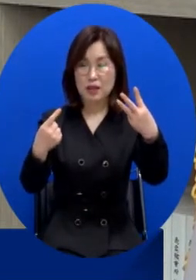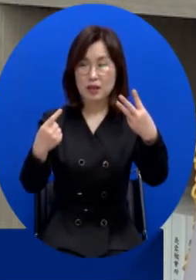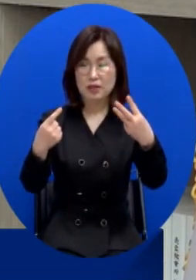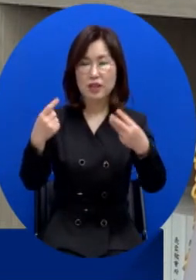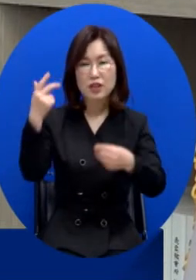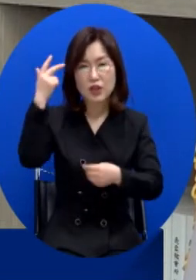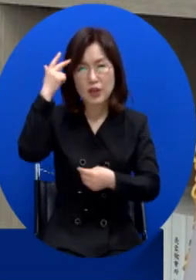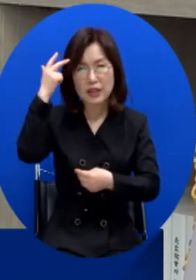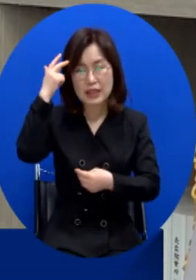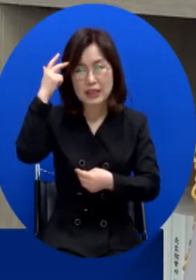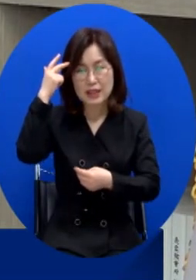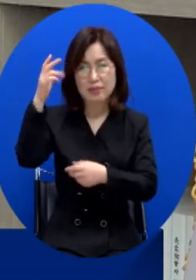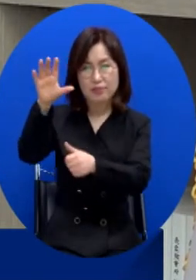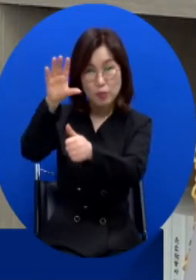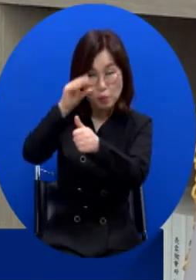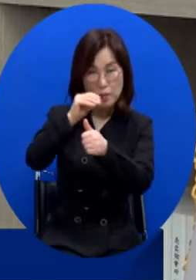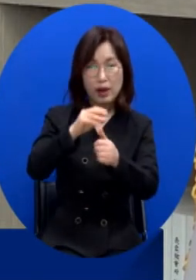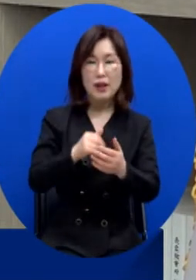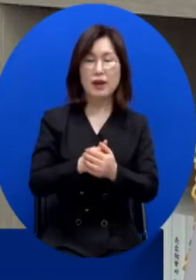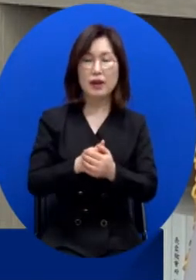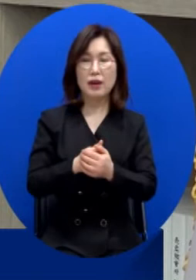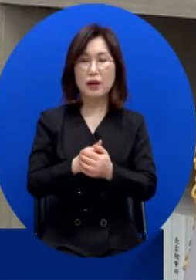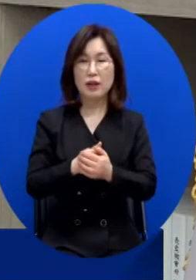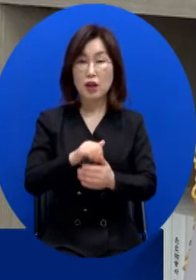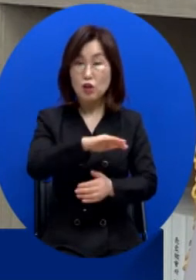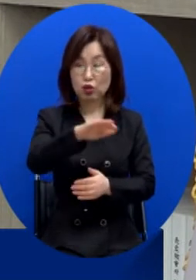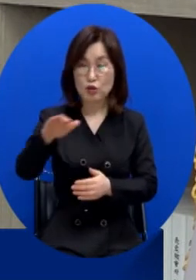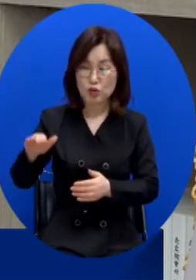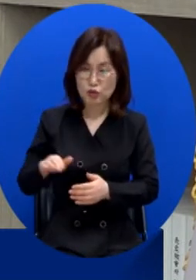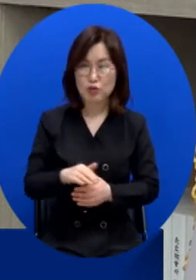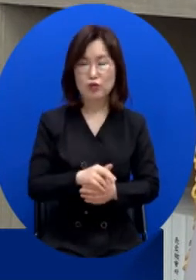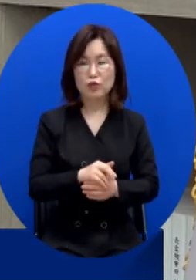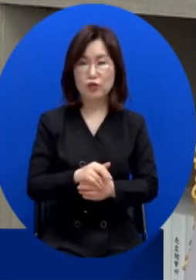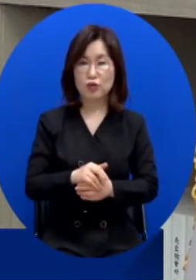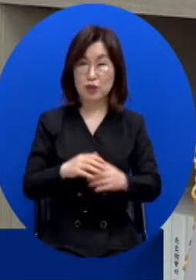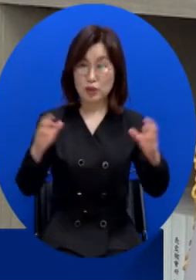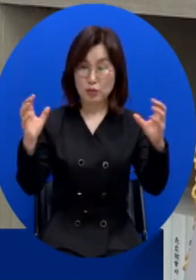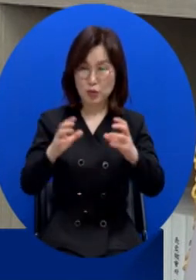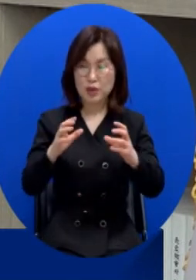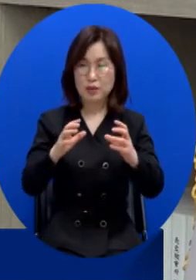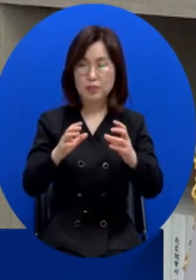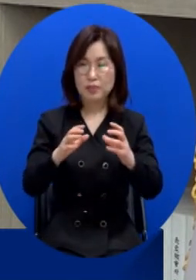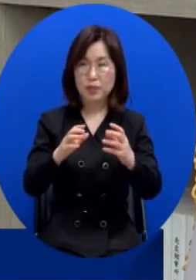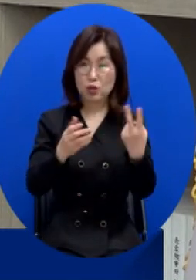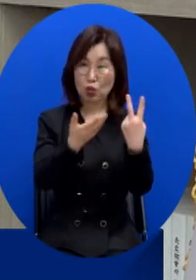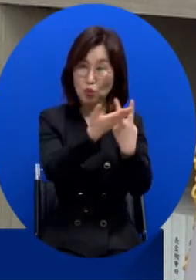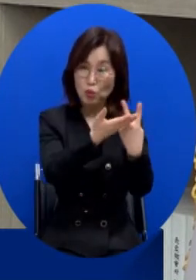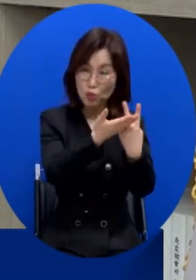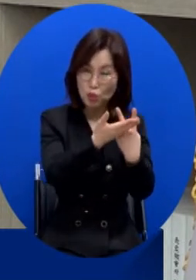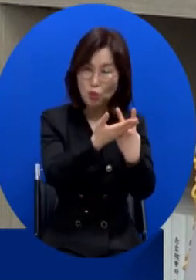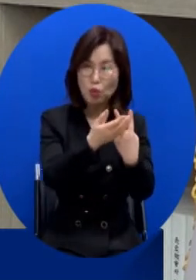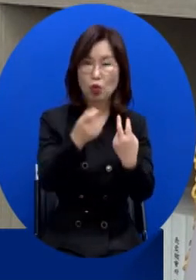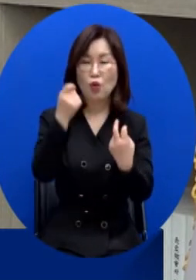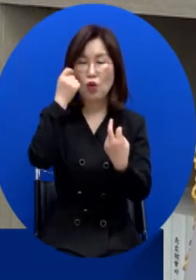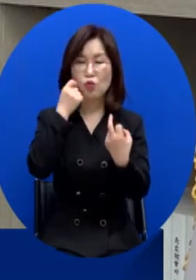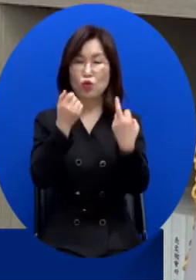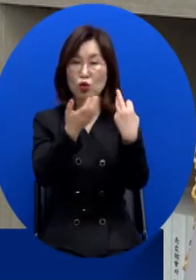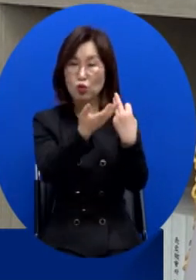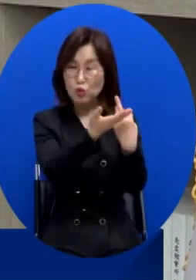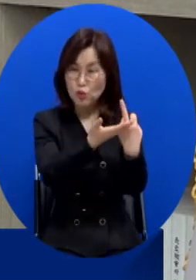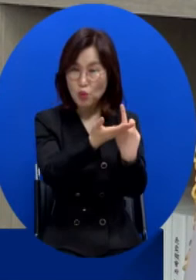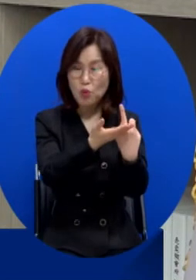그 정신을 살려서 의원의 우리 한장총 에서 어 독도에 또 울릉도의 가가지고